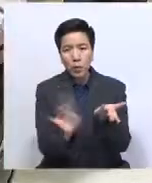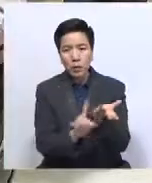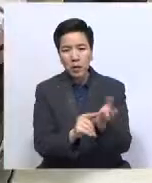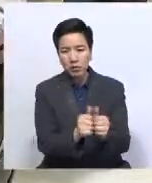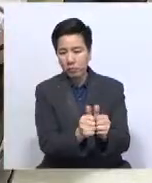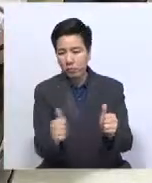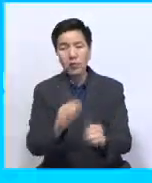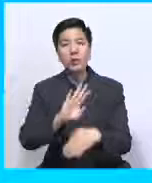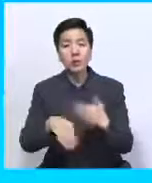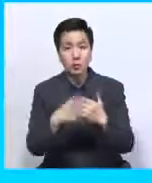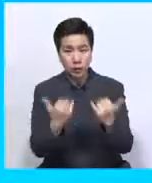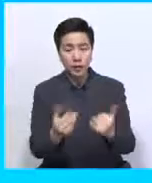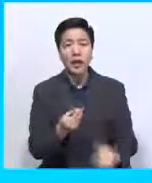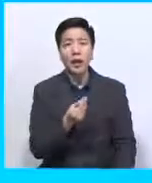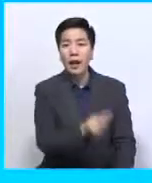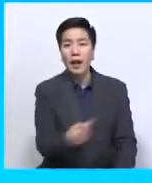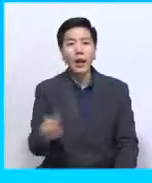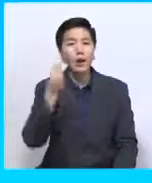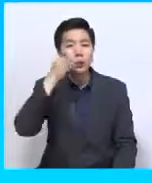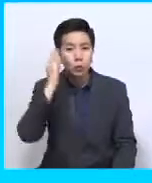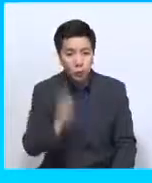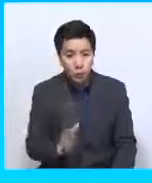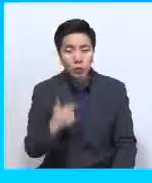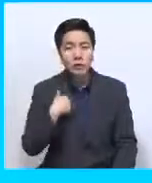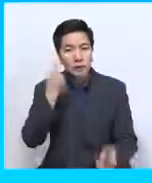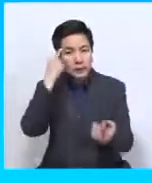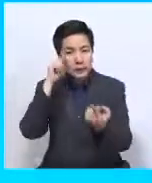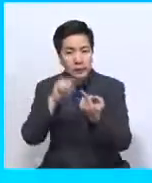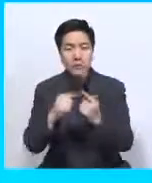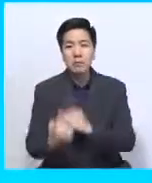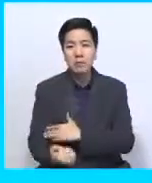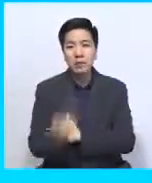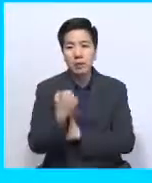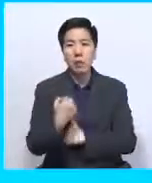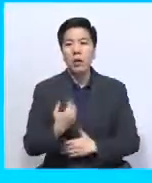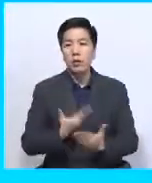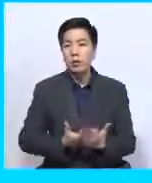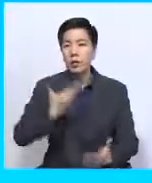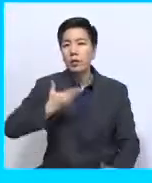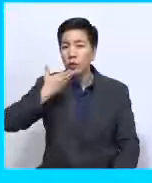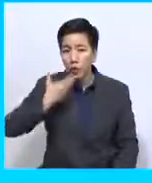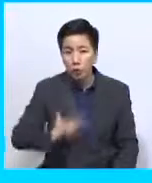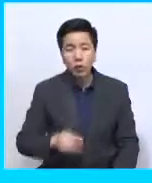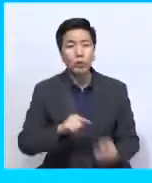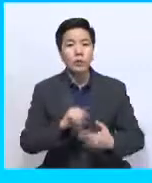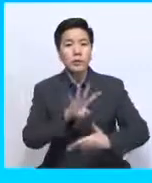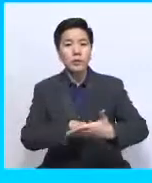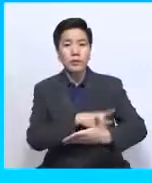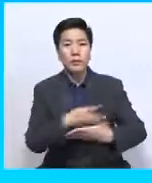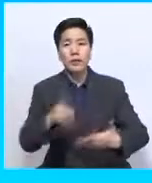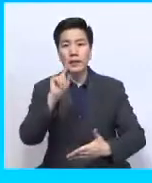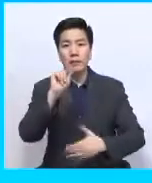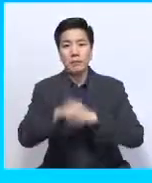จำนวนมากค่ะจึงขอให้ทุกคนช่วยกันนำพาประเทศไปสู่ความมั่นคงมั่งคั่งและยั่งยืนตามยุทธศาสตร์ประเทศ20